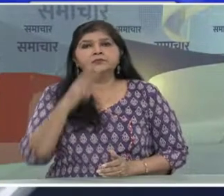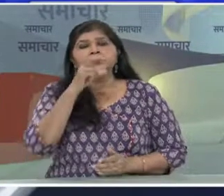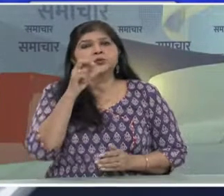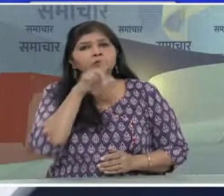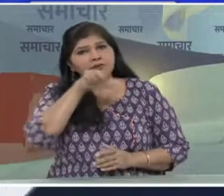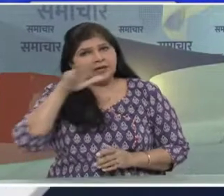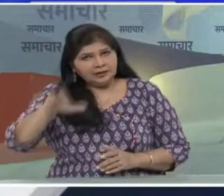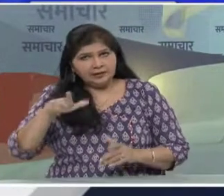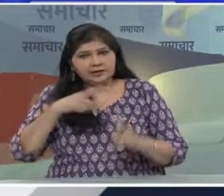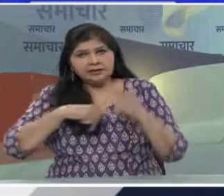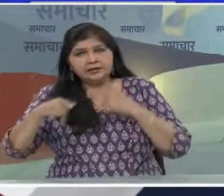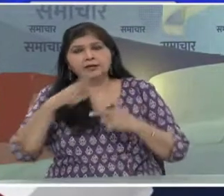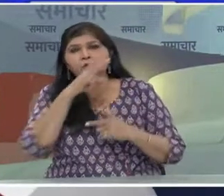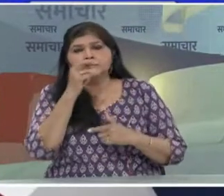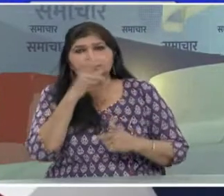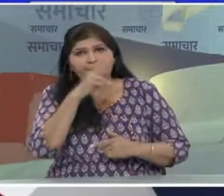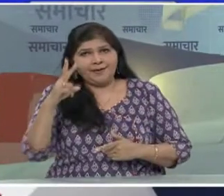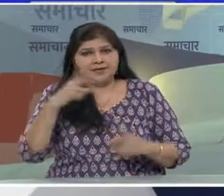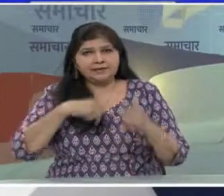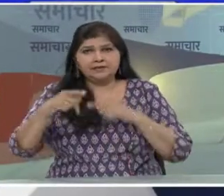2018 से लेकर 2022 तक